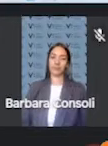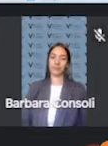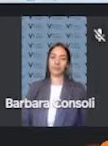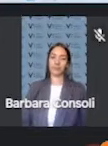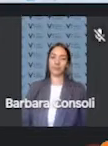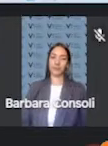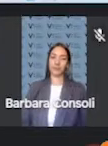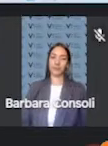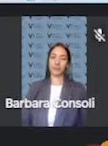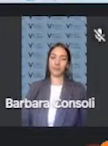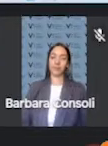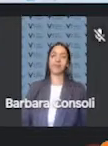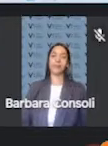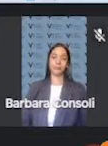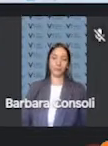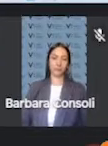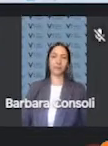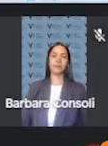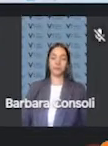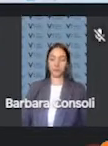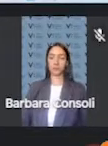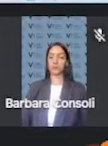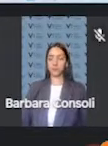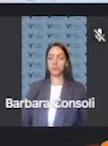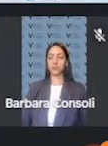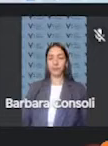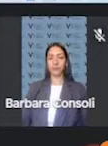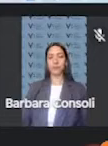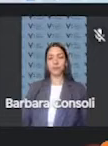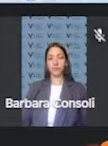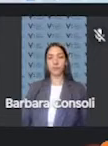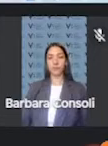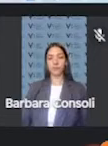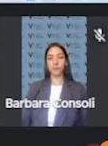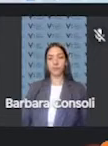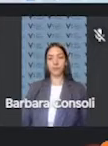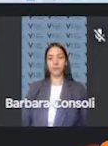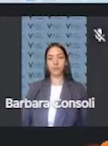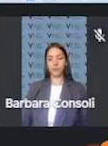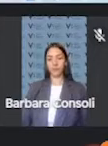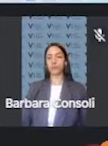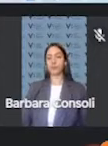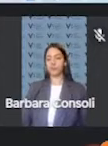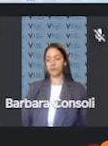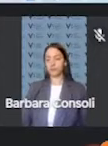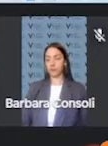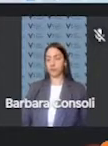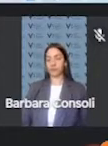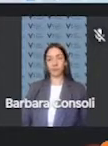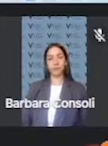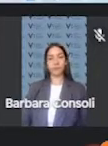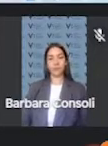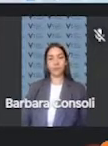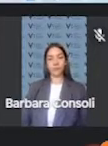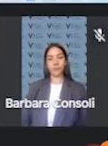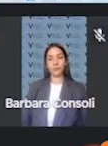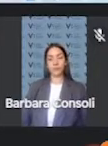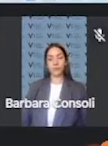oggi spiegarci e raccontarci magari anche un attimino quella che è la loro esperienza. Comunque, vi